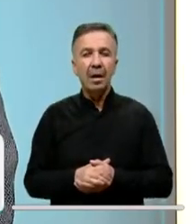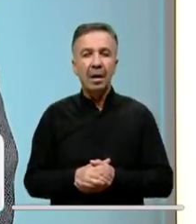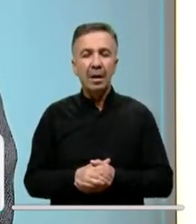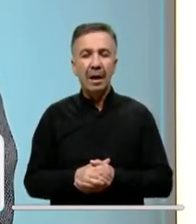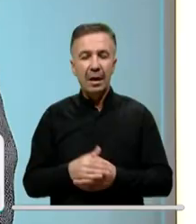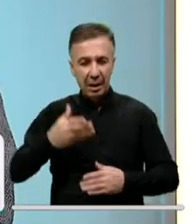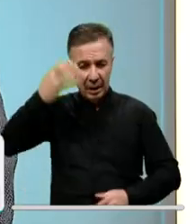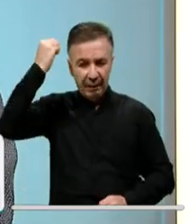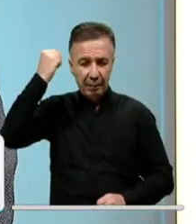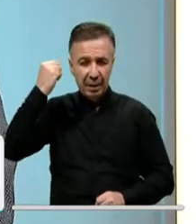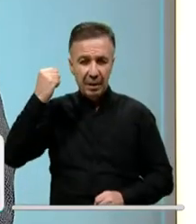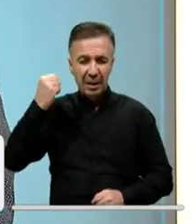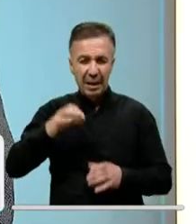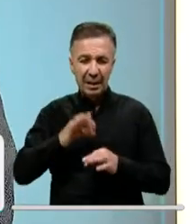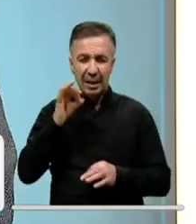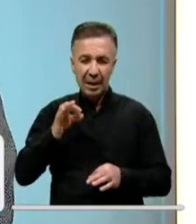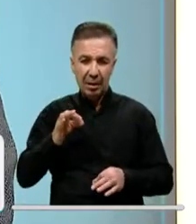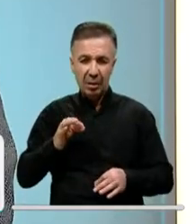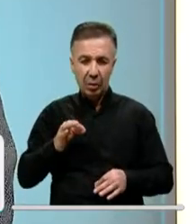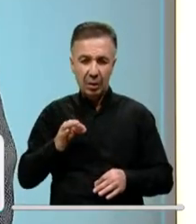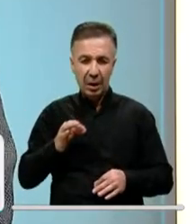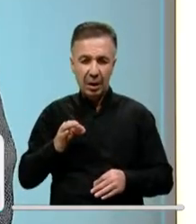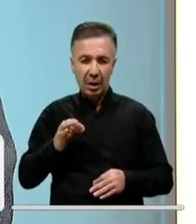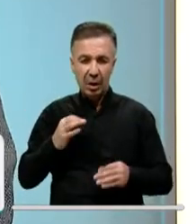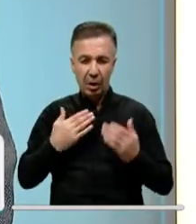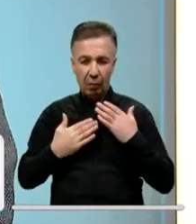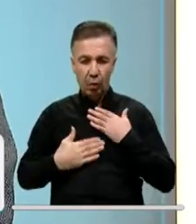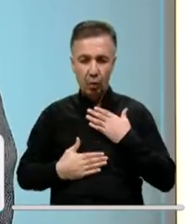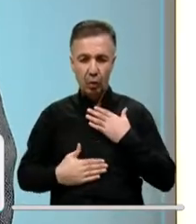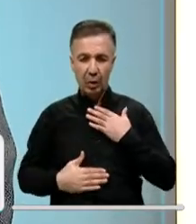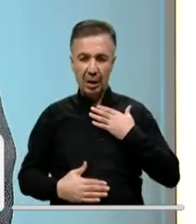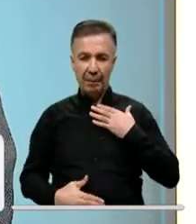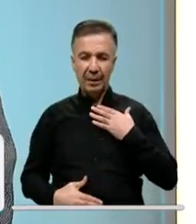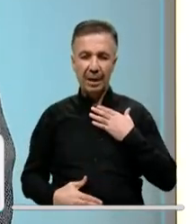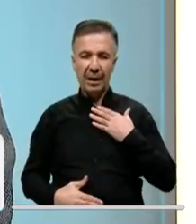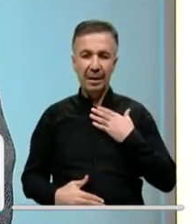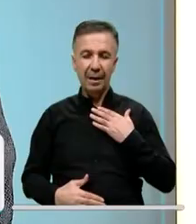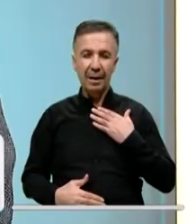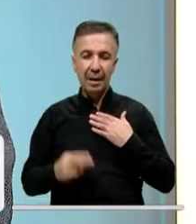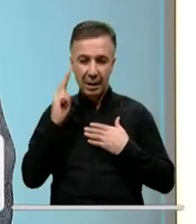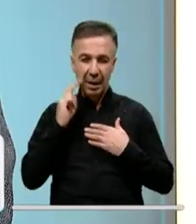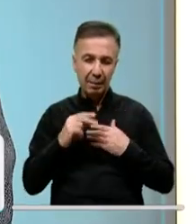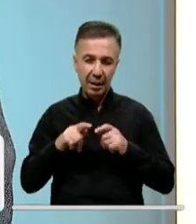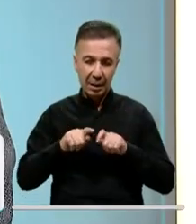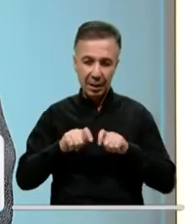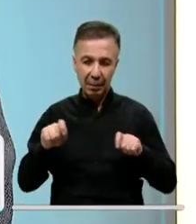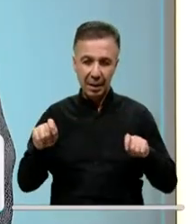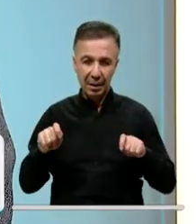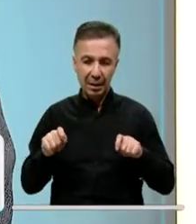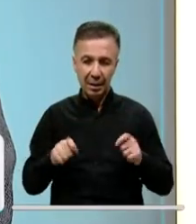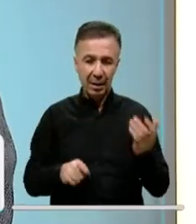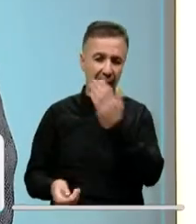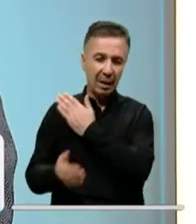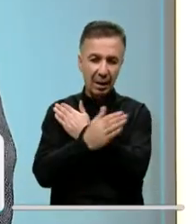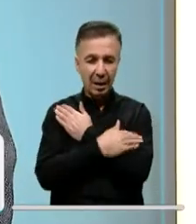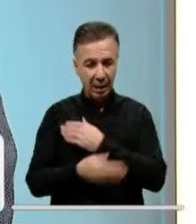İnsanın vücudunu örten her türlü bezdir, temiz bez. İhram elbisesi kullanılır mı kefen bezi olarak?